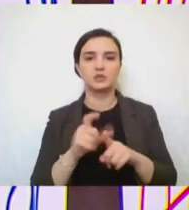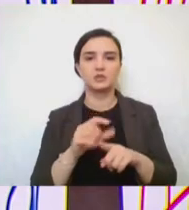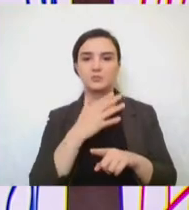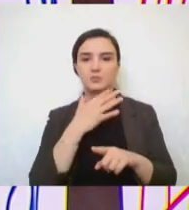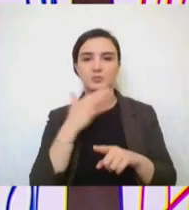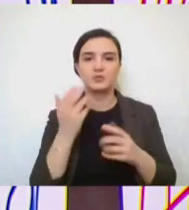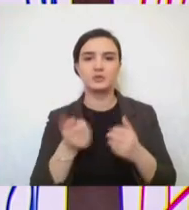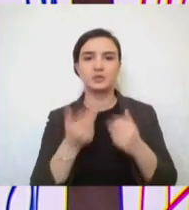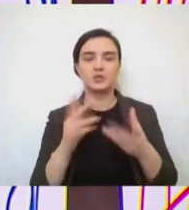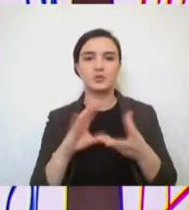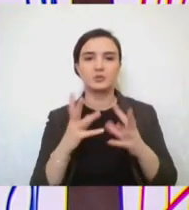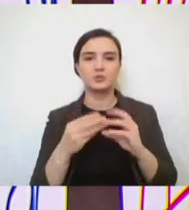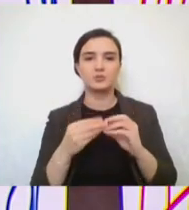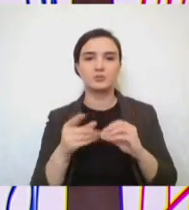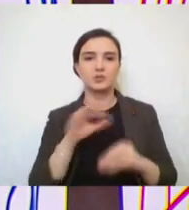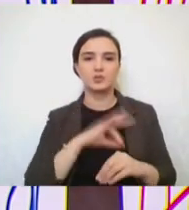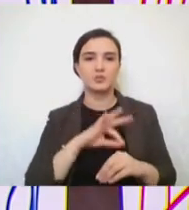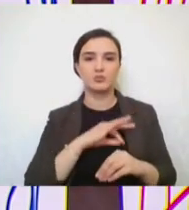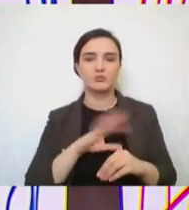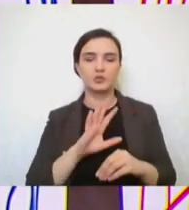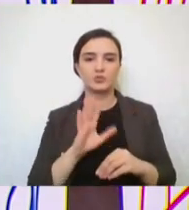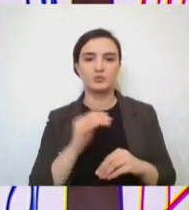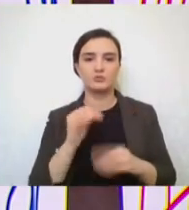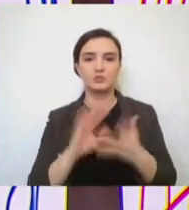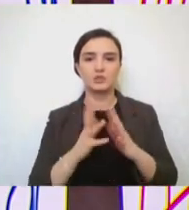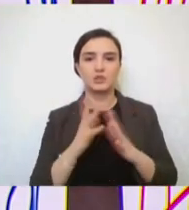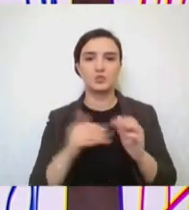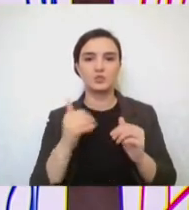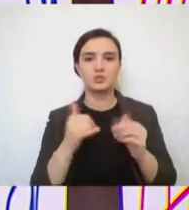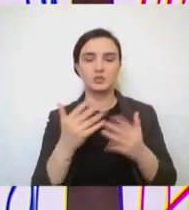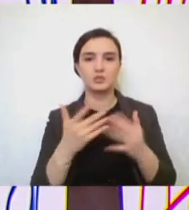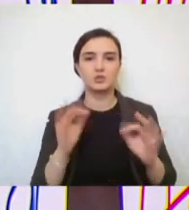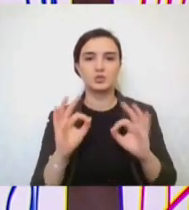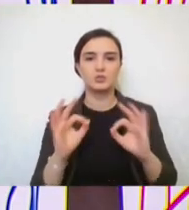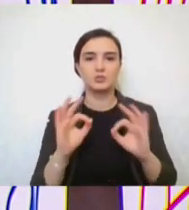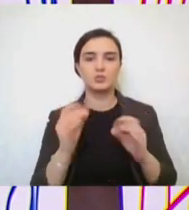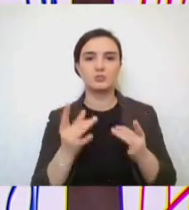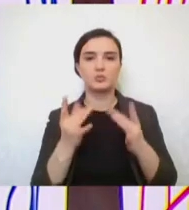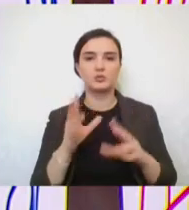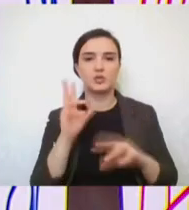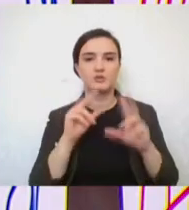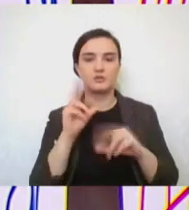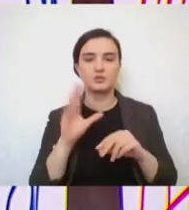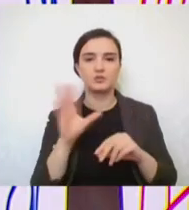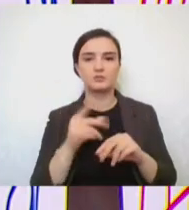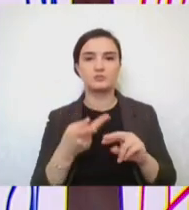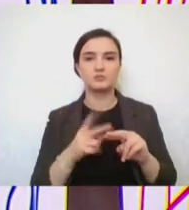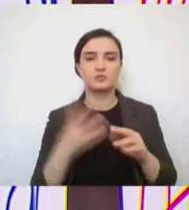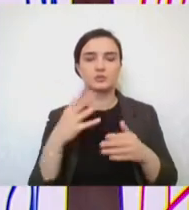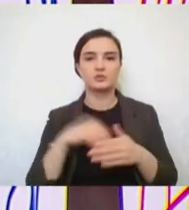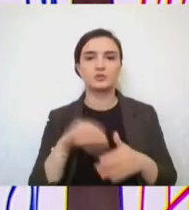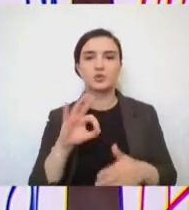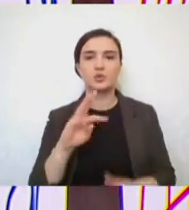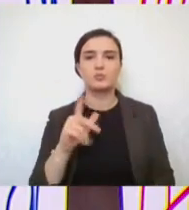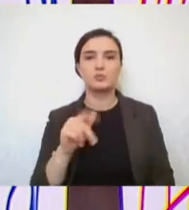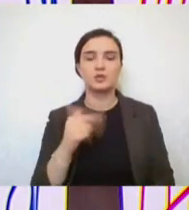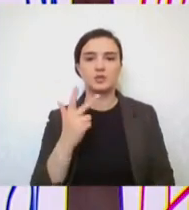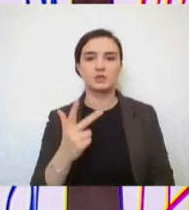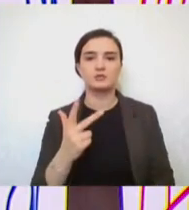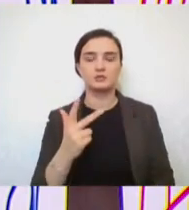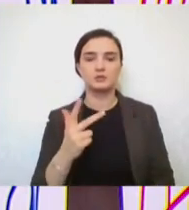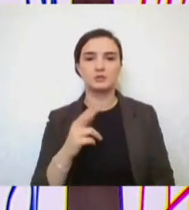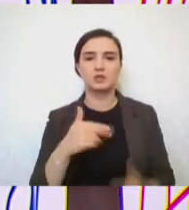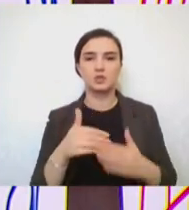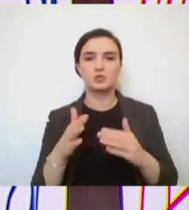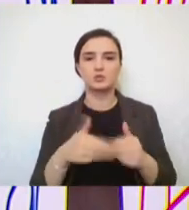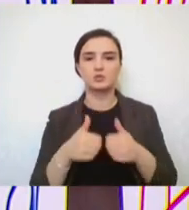არ გამოვიყენოთ მცენარეული ზეთები ზომიერად. უბრალოდ გავითვალისწინოთ, რომ მასში არის ომეგა-6-ი, რომელიც ანთებას ხელს უწყობს და ეს არ არის მაინც